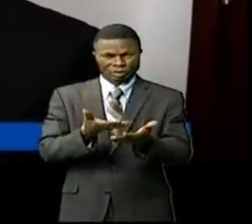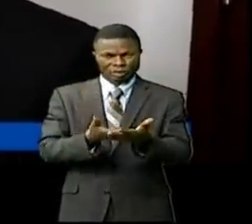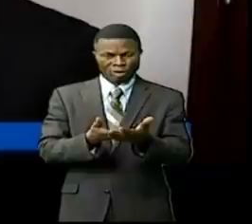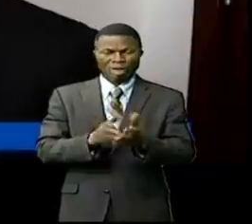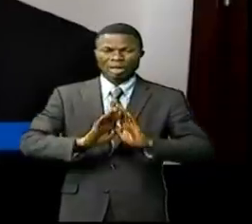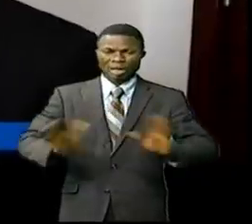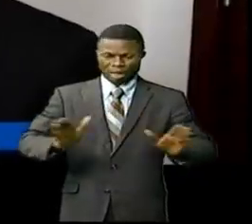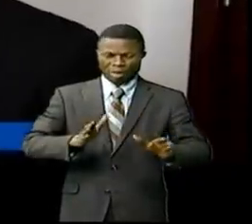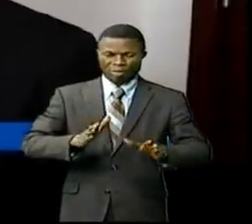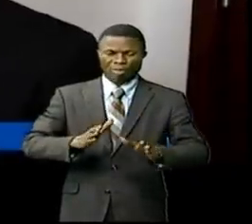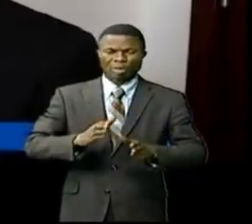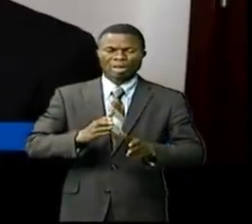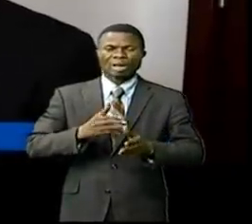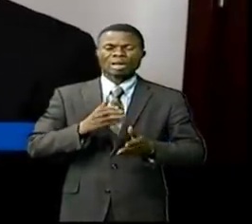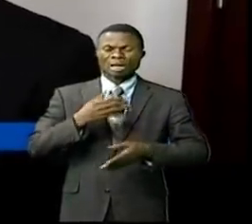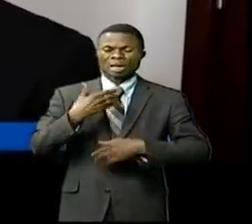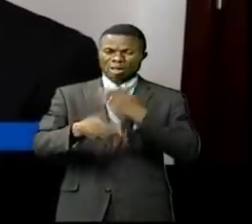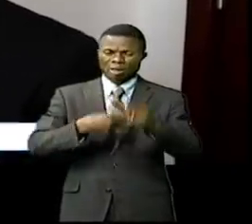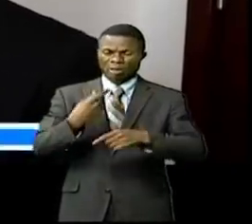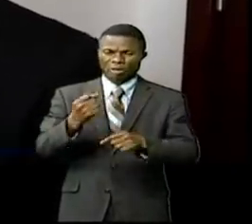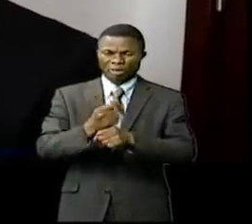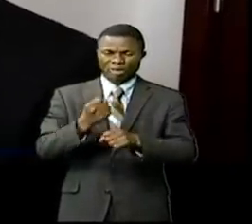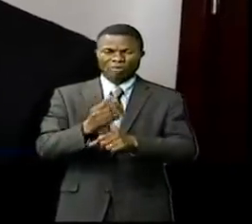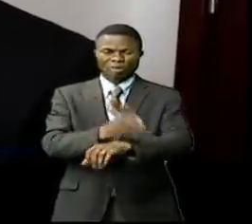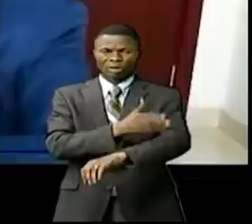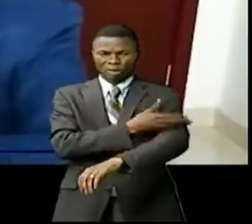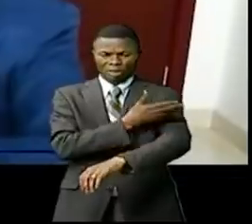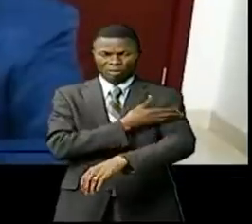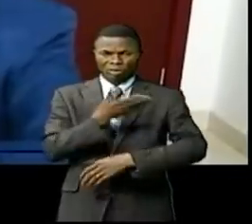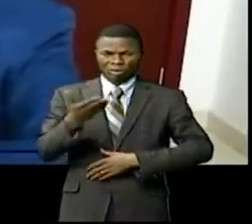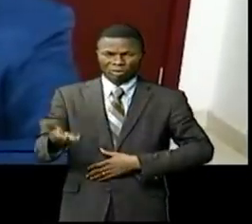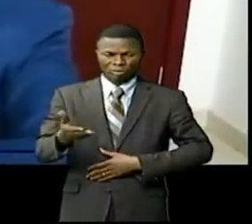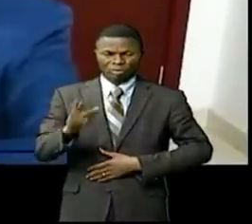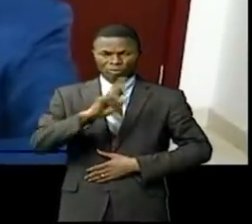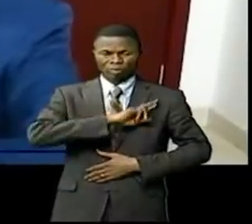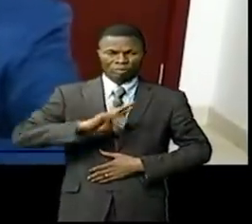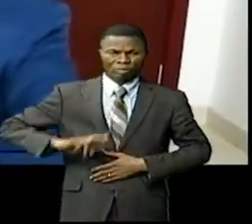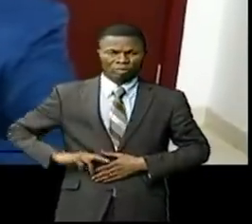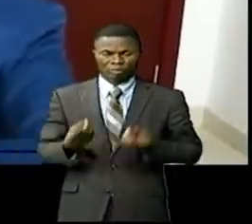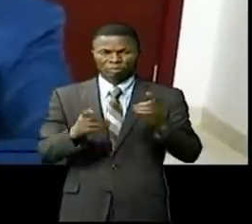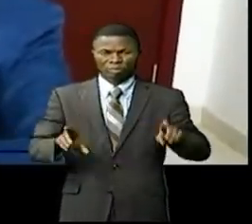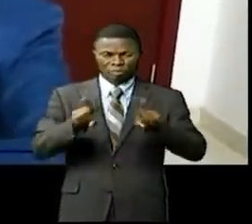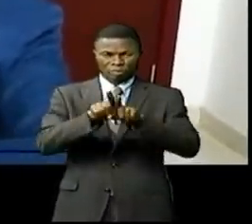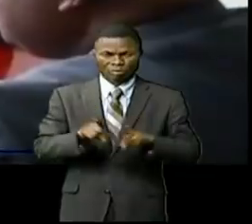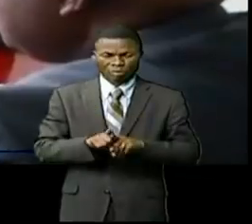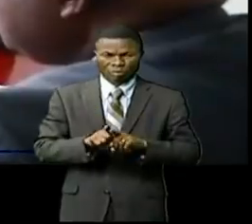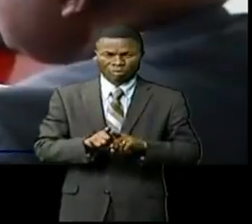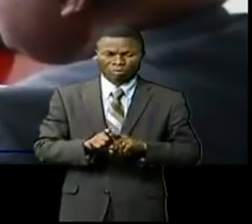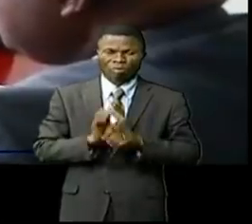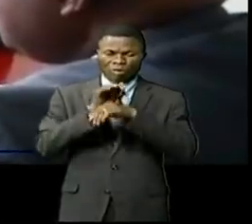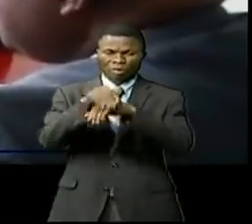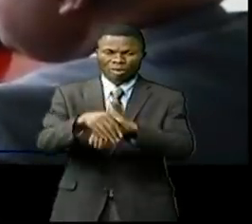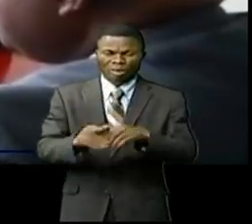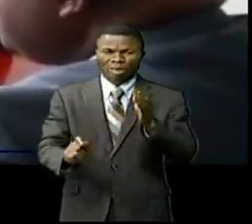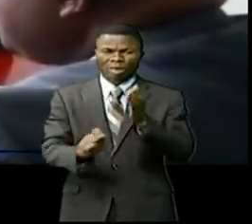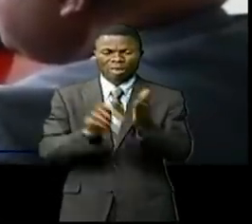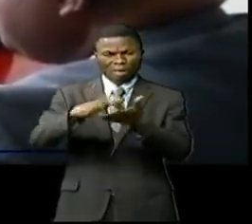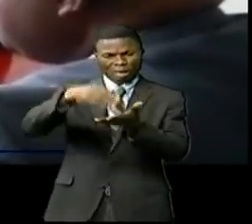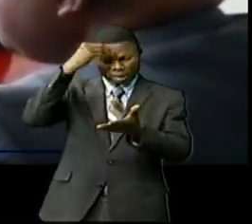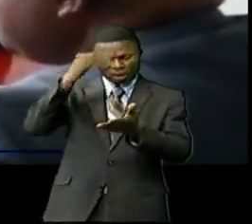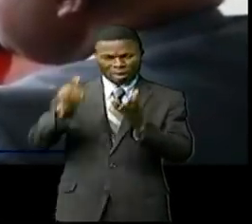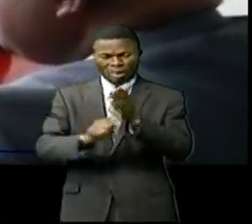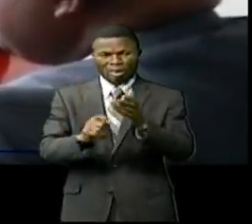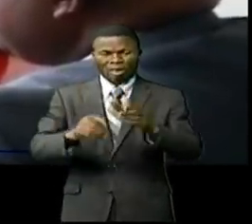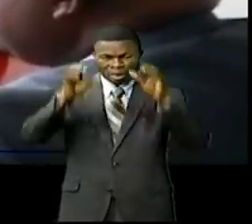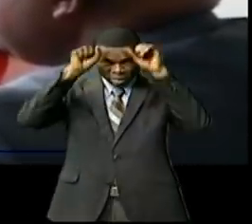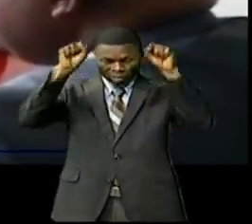que cette technologie puisse avancer et réussir. La RDC va désormais s'approprier cette technologie, car le chef de l'État